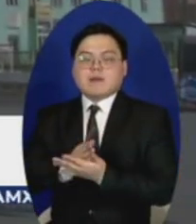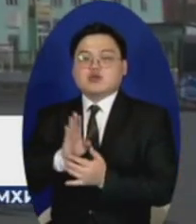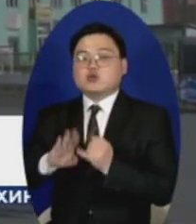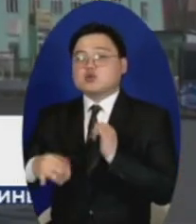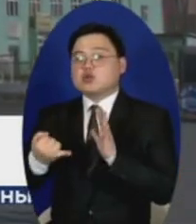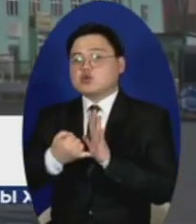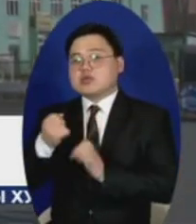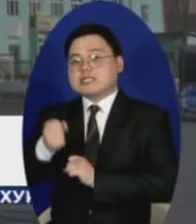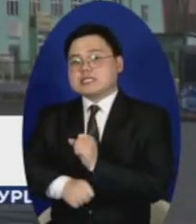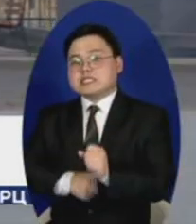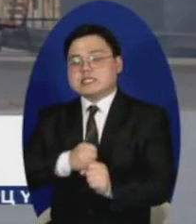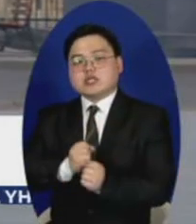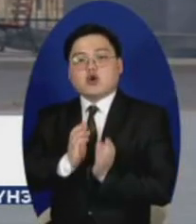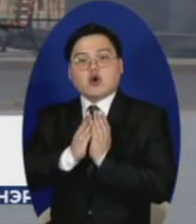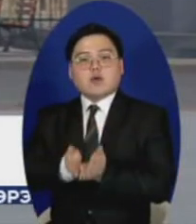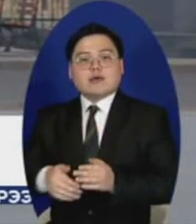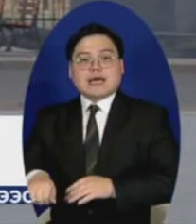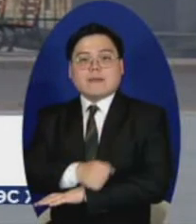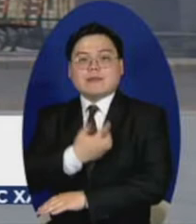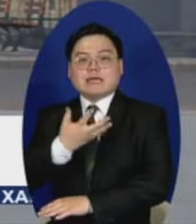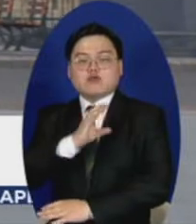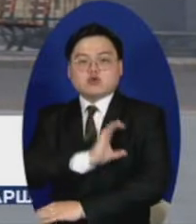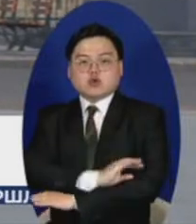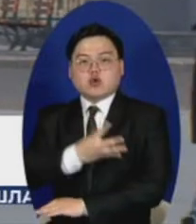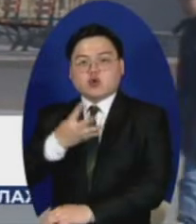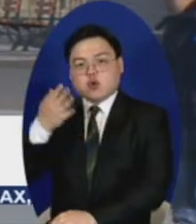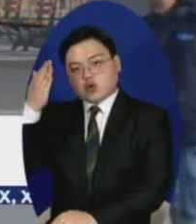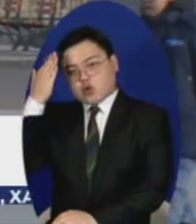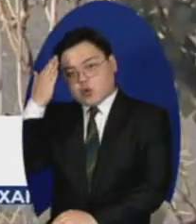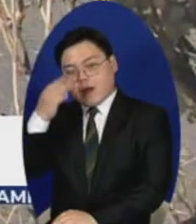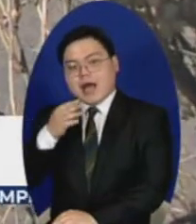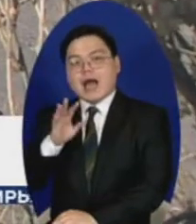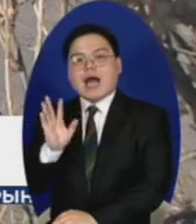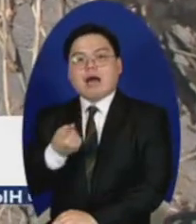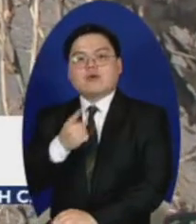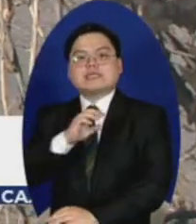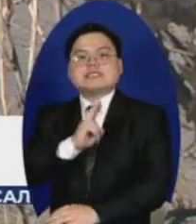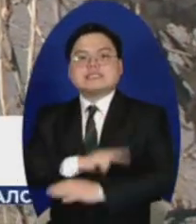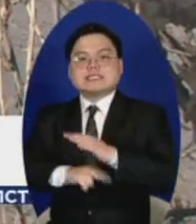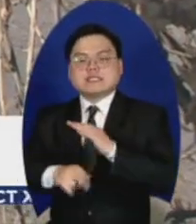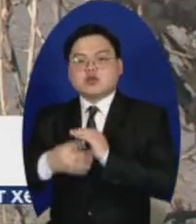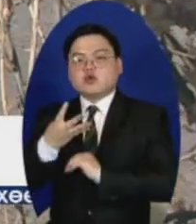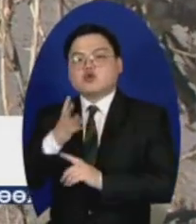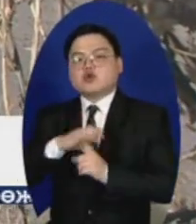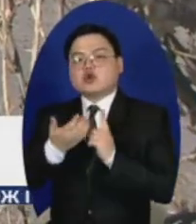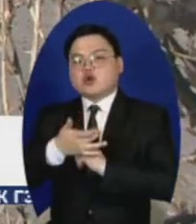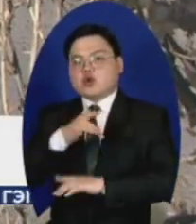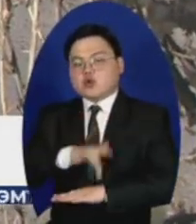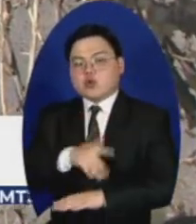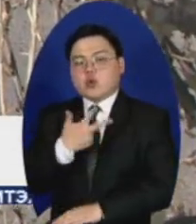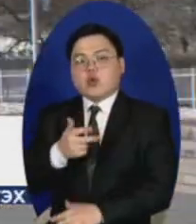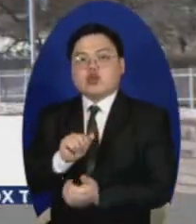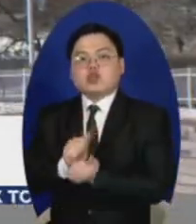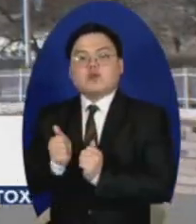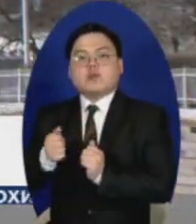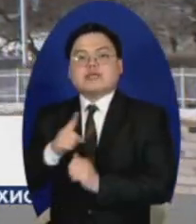6 жилд Хөвсгөл аймагт 5 сургууль, 4 дотуураар 11 цэцэрлэг, 4 соёлын төв, 3 спорт зал